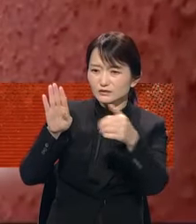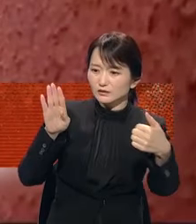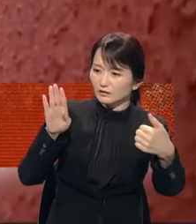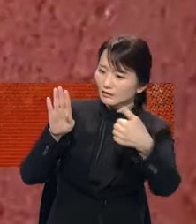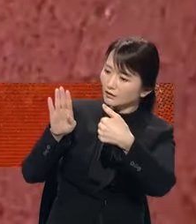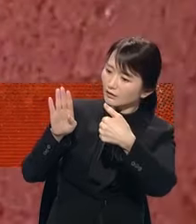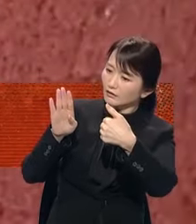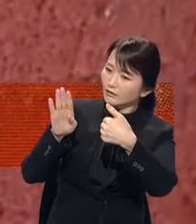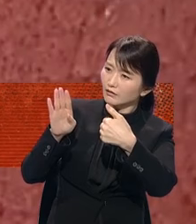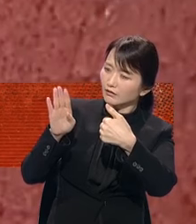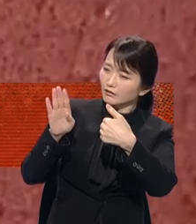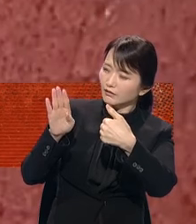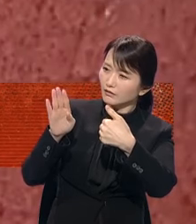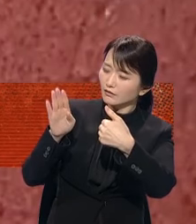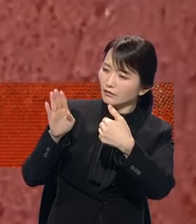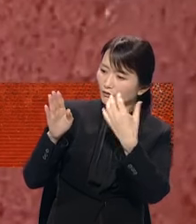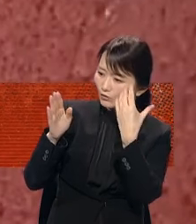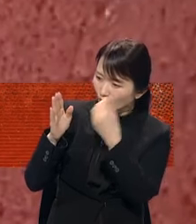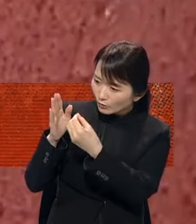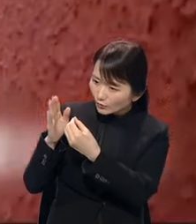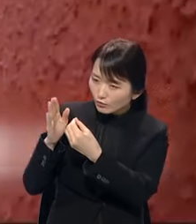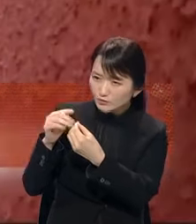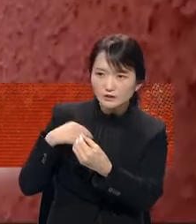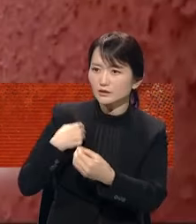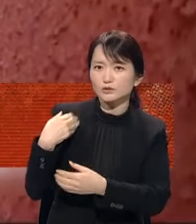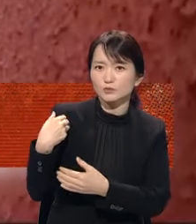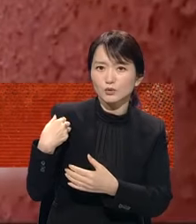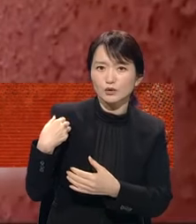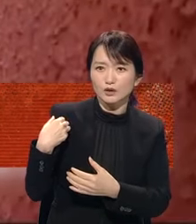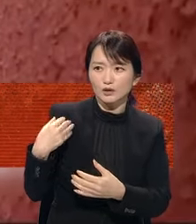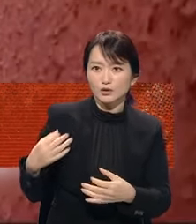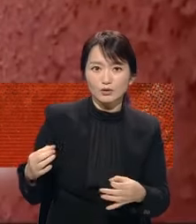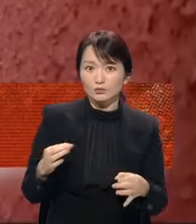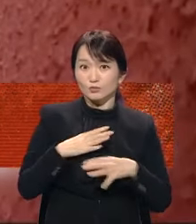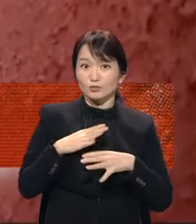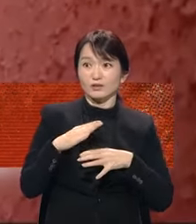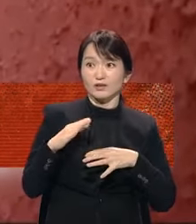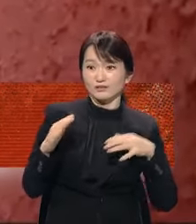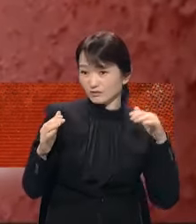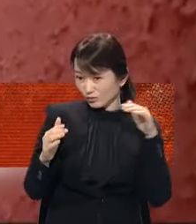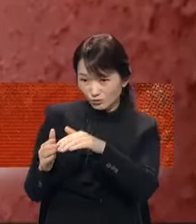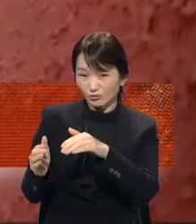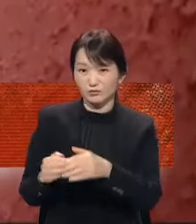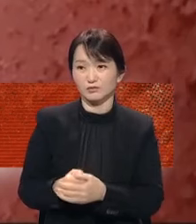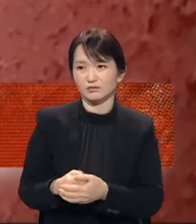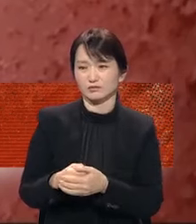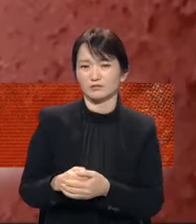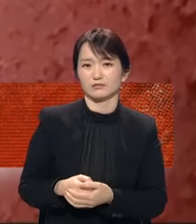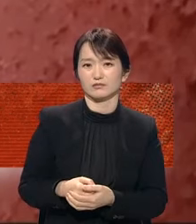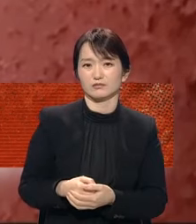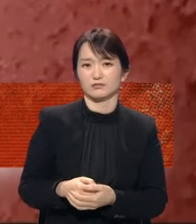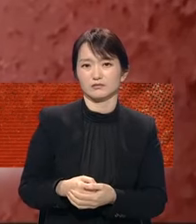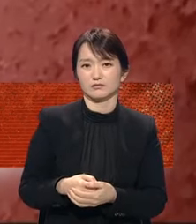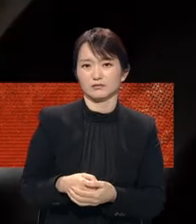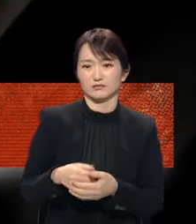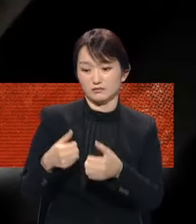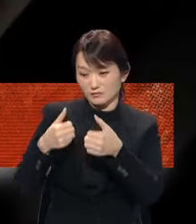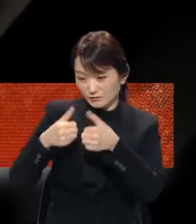합니다. 자긴 줄 모르고요. 화들짝 놀라서 공격을 했던 겁니다. 거울 보고 저렇게 화내면 어떡해. 말이 막살낸